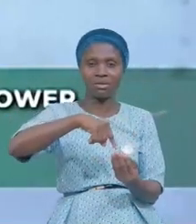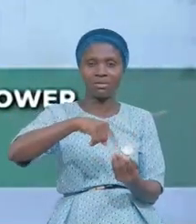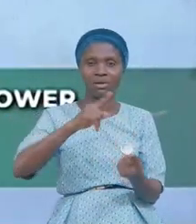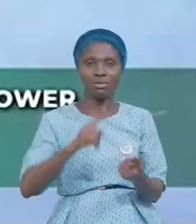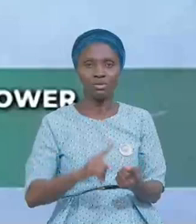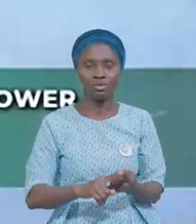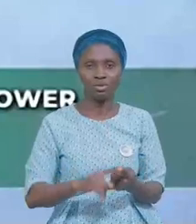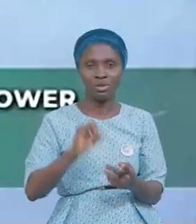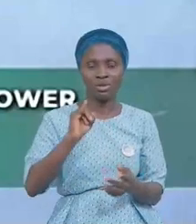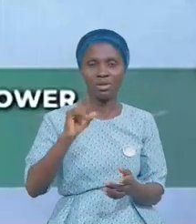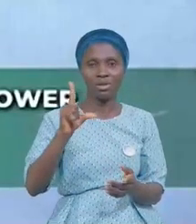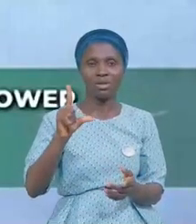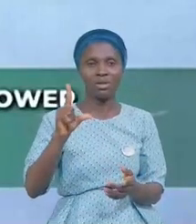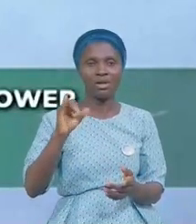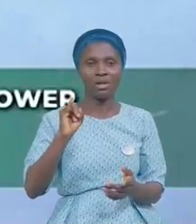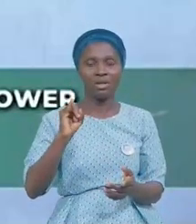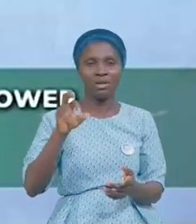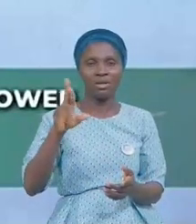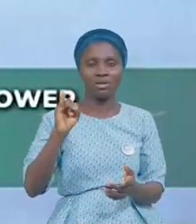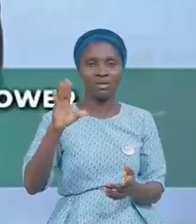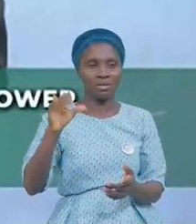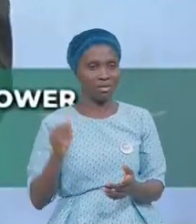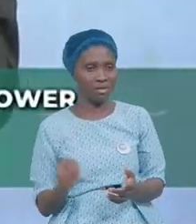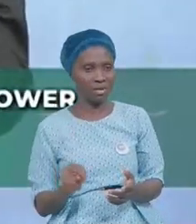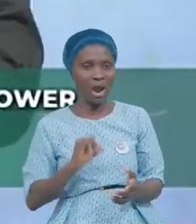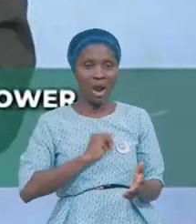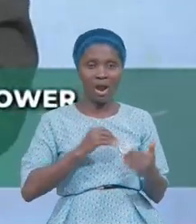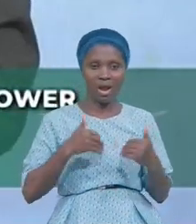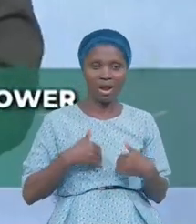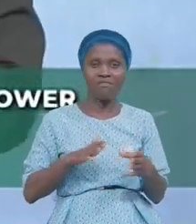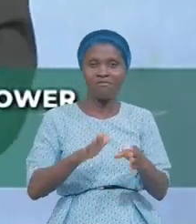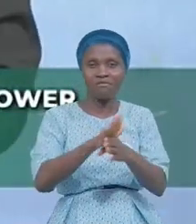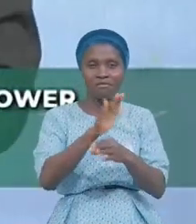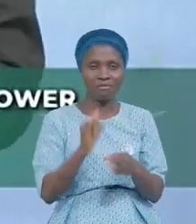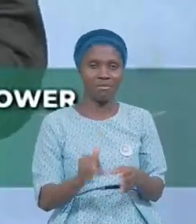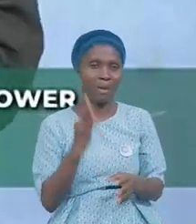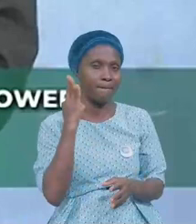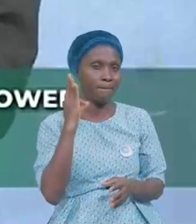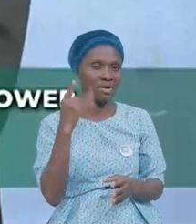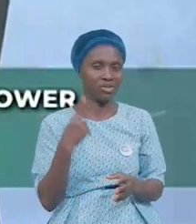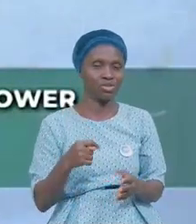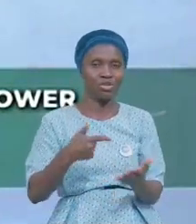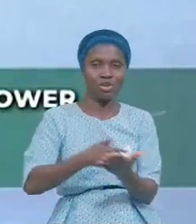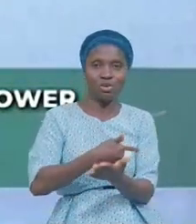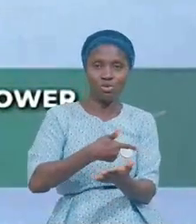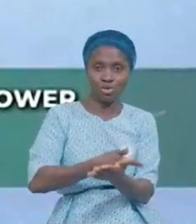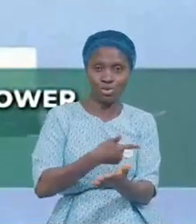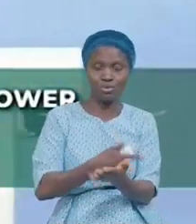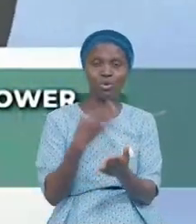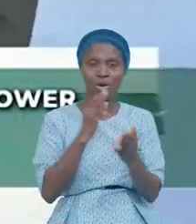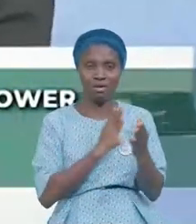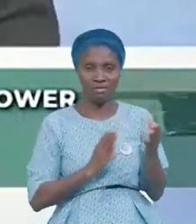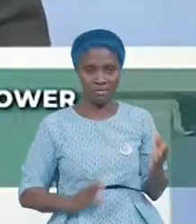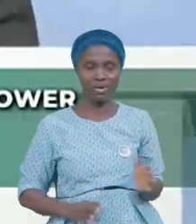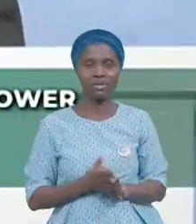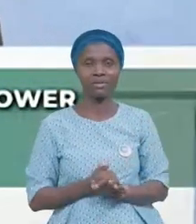Illyrie, j'ai abondamment répandu l'évangile de Christ.